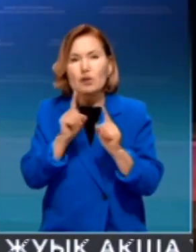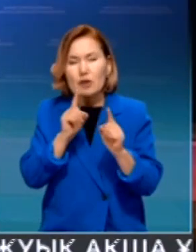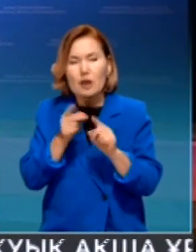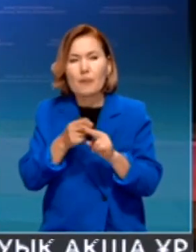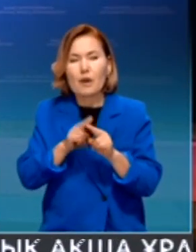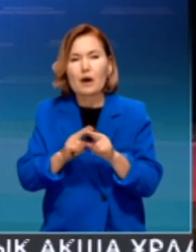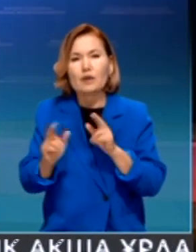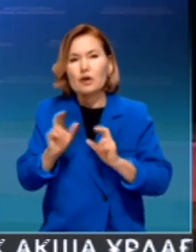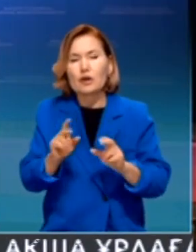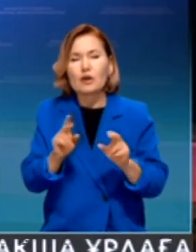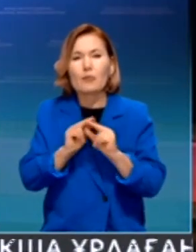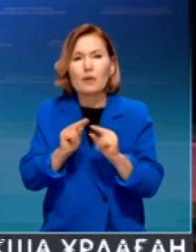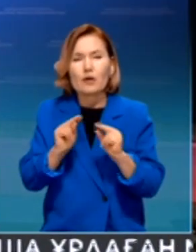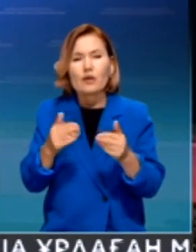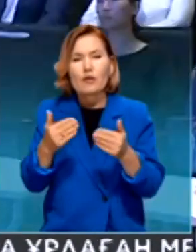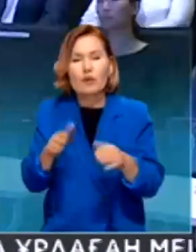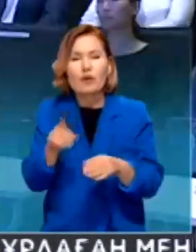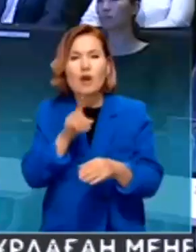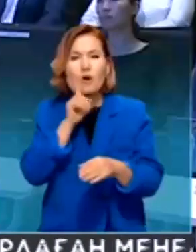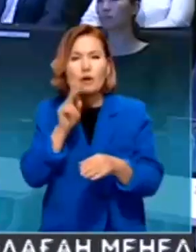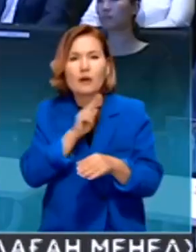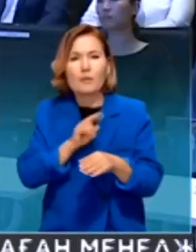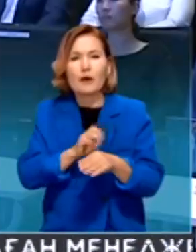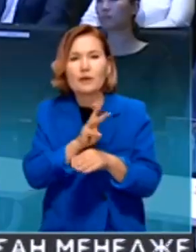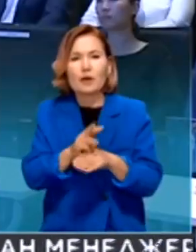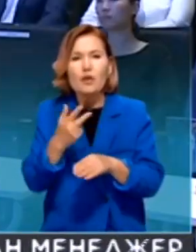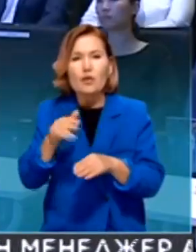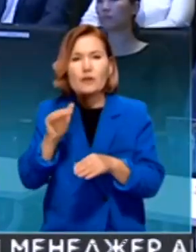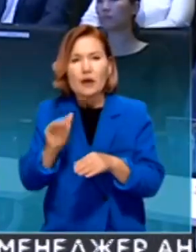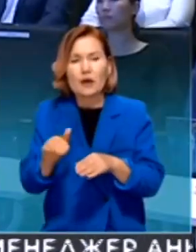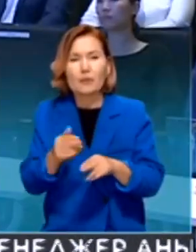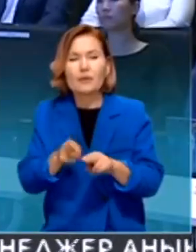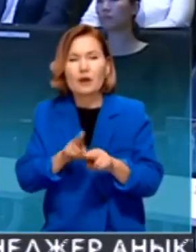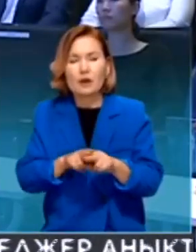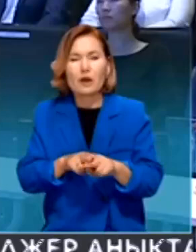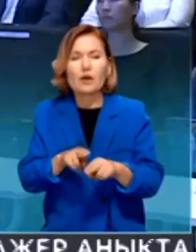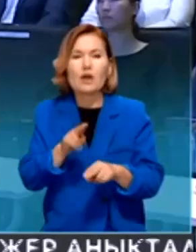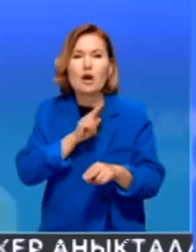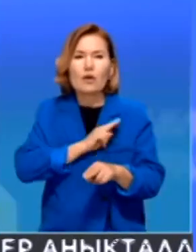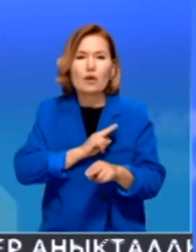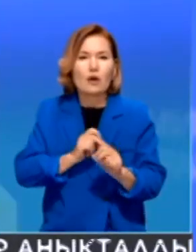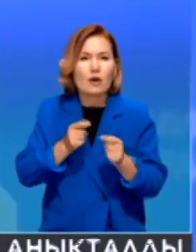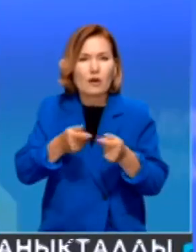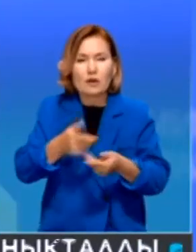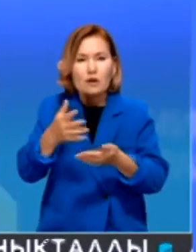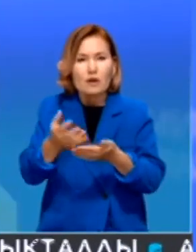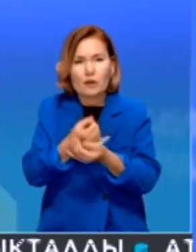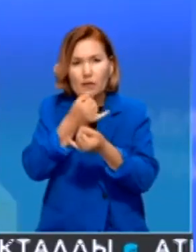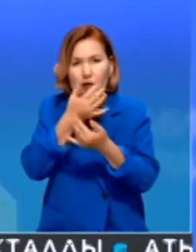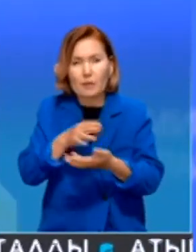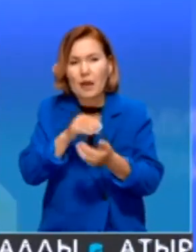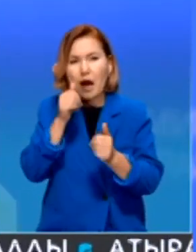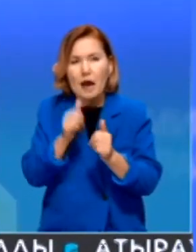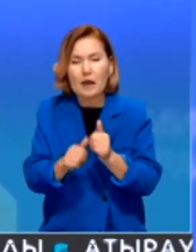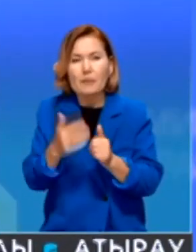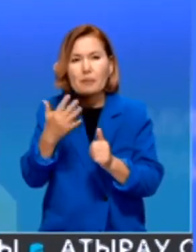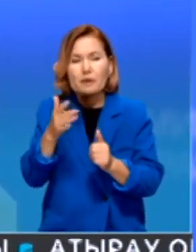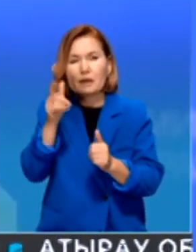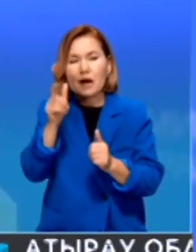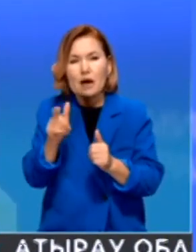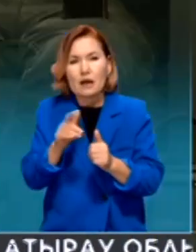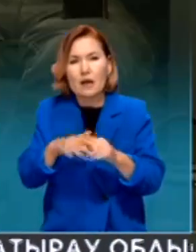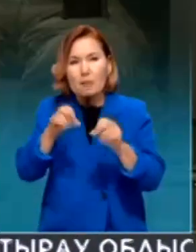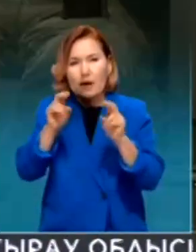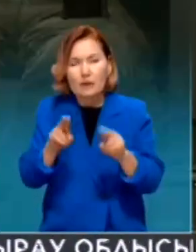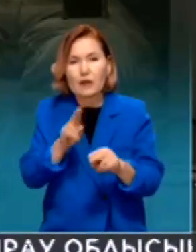қамту тетіктерде сөз болды. Өткен жылы 30 мыңдай түлекке еңбек нарығында сұраныс болмаған. Яғни әрбір 5-ші азамат мамандығы бойынша